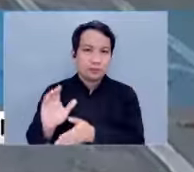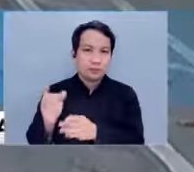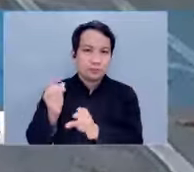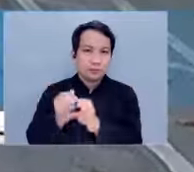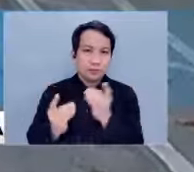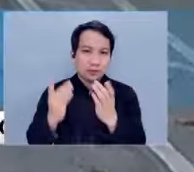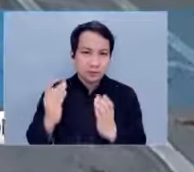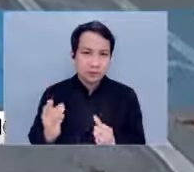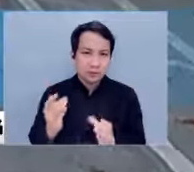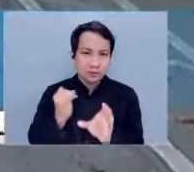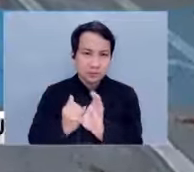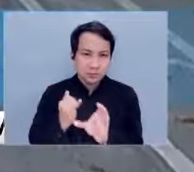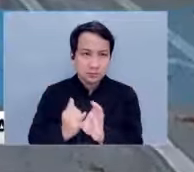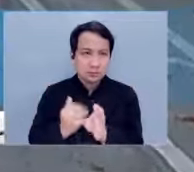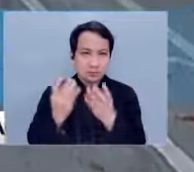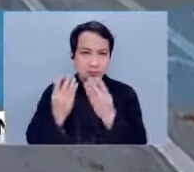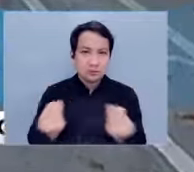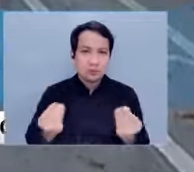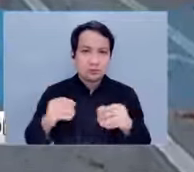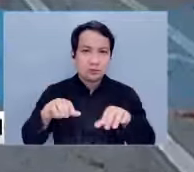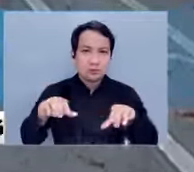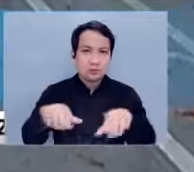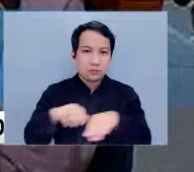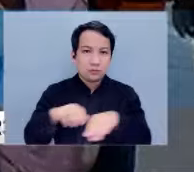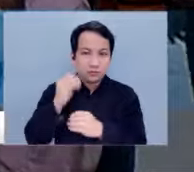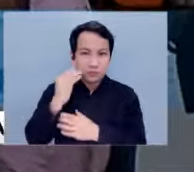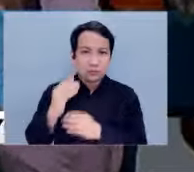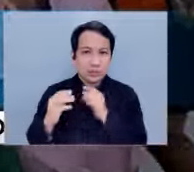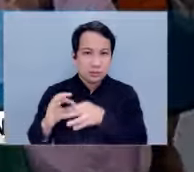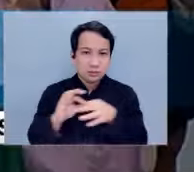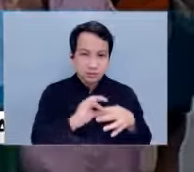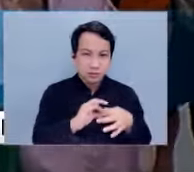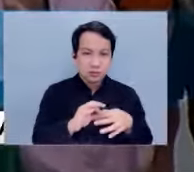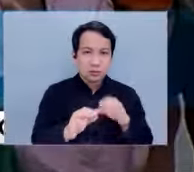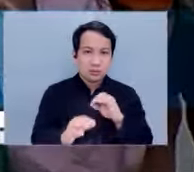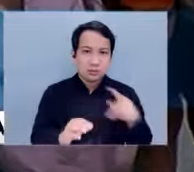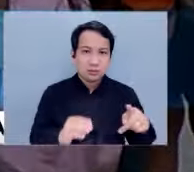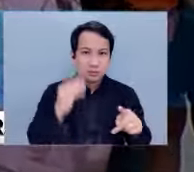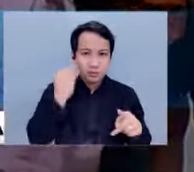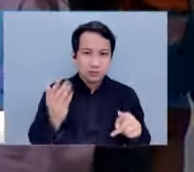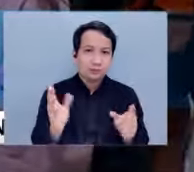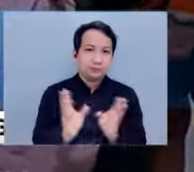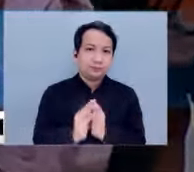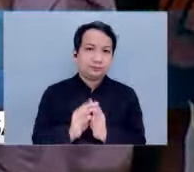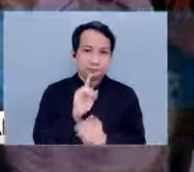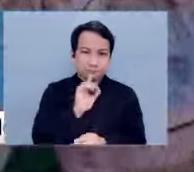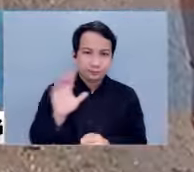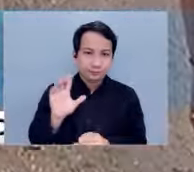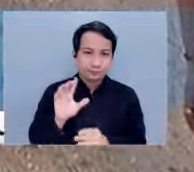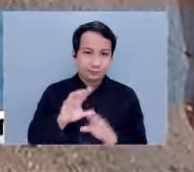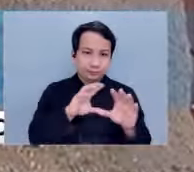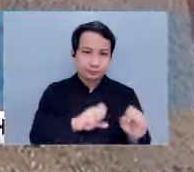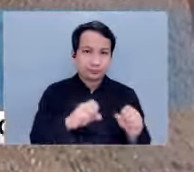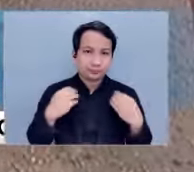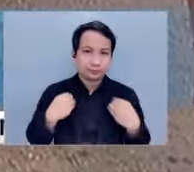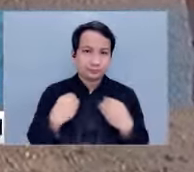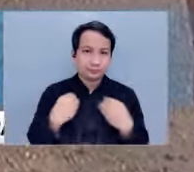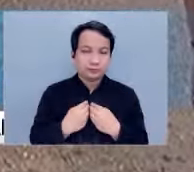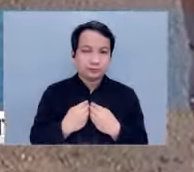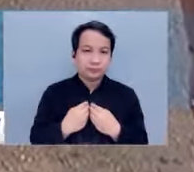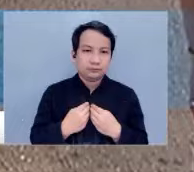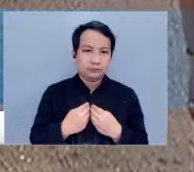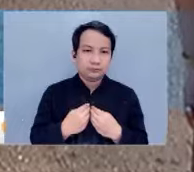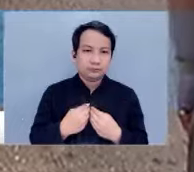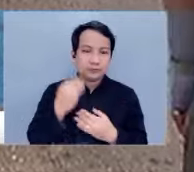trabaho. Ayon sa Office of Transportation Cooperatives, may mga kooperatiba nang nangakong kukunin bilang miyembro ang mga chopper na hindi